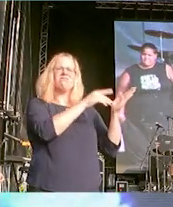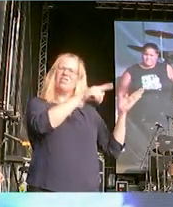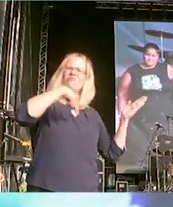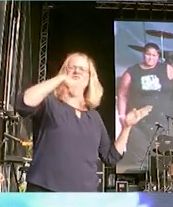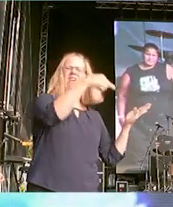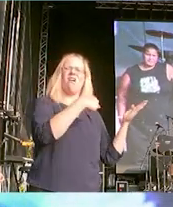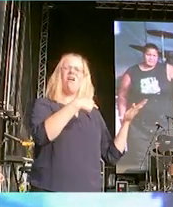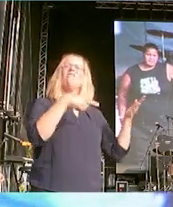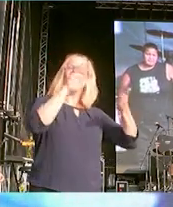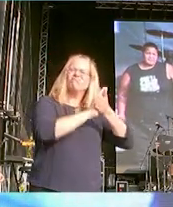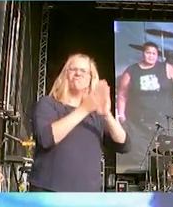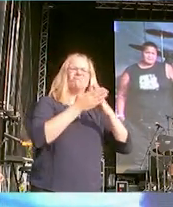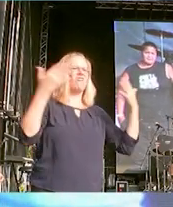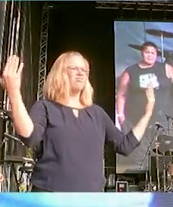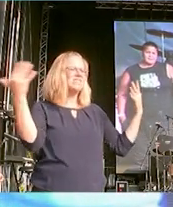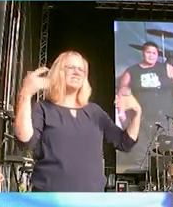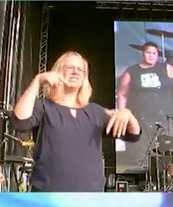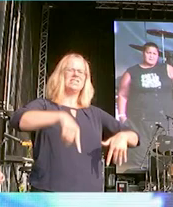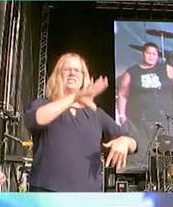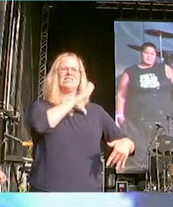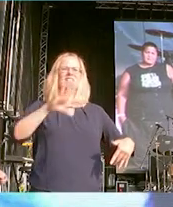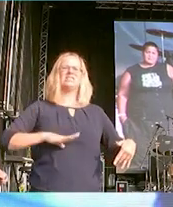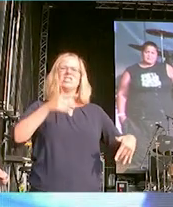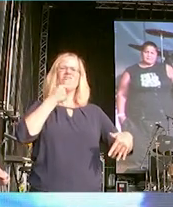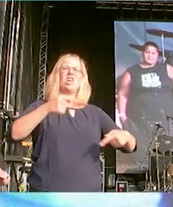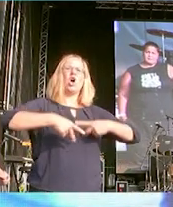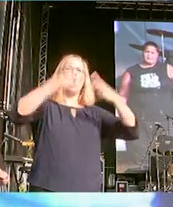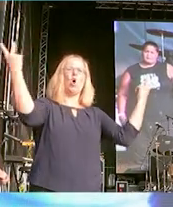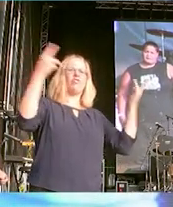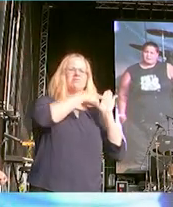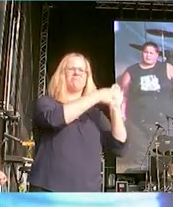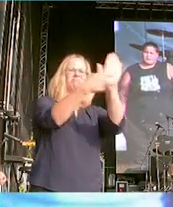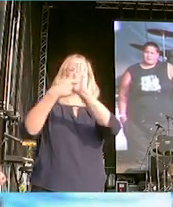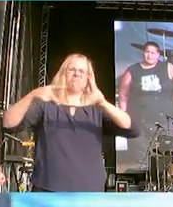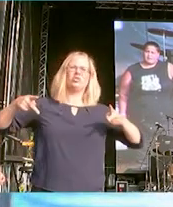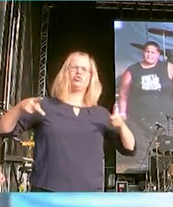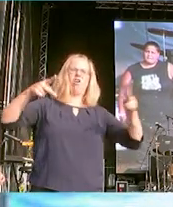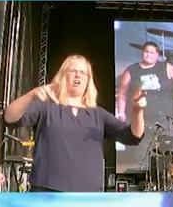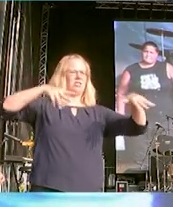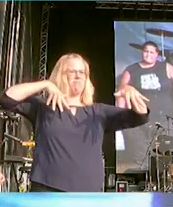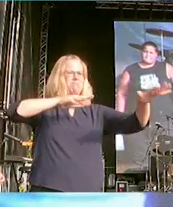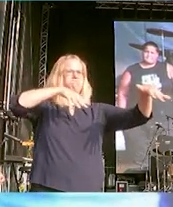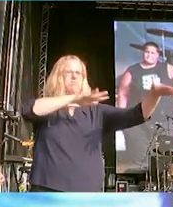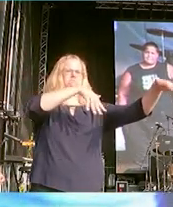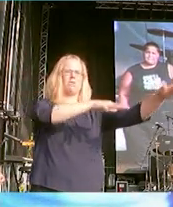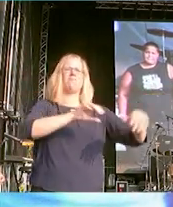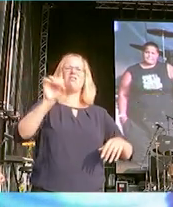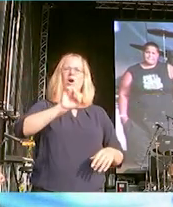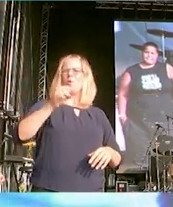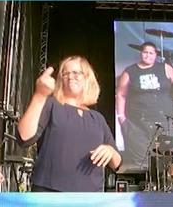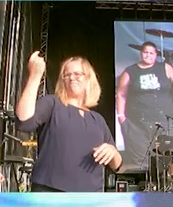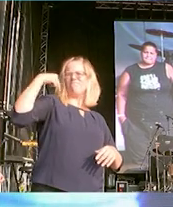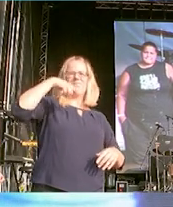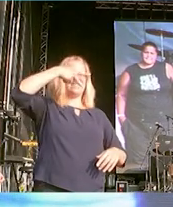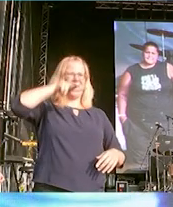beschlossen, hier in Sachsen gemeinsam auf die Straße zu gehen. Denn in den letzten 3 Monaten, während der Tour, die wir in